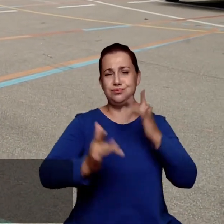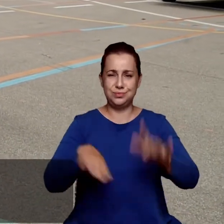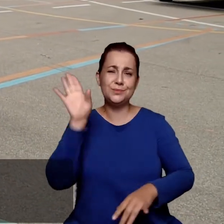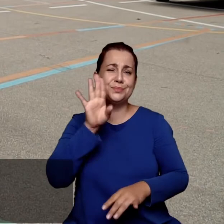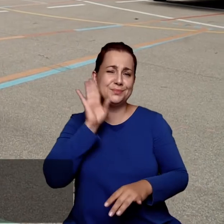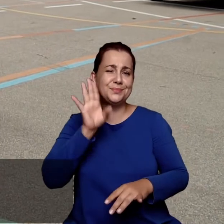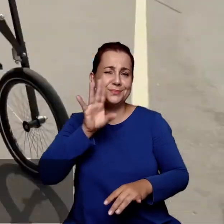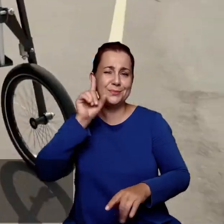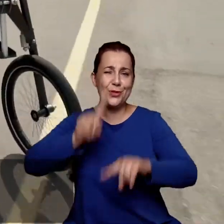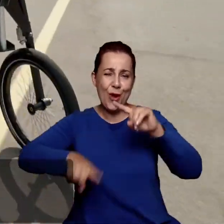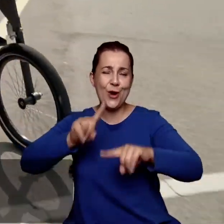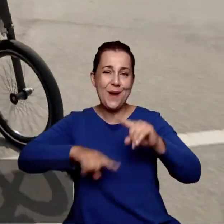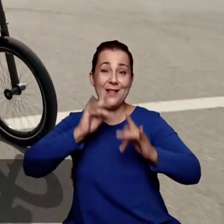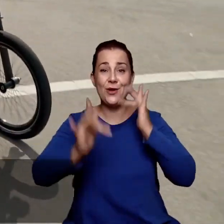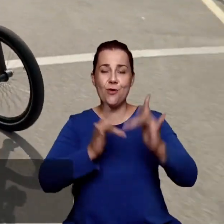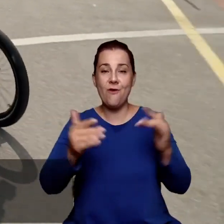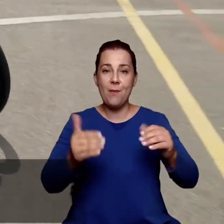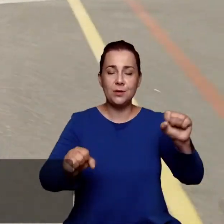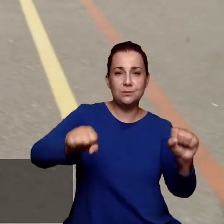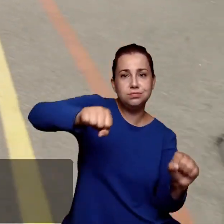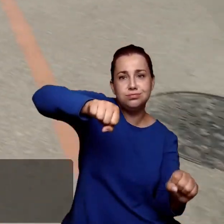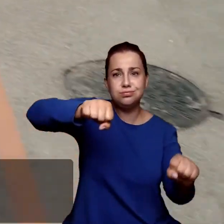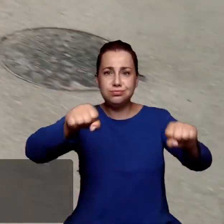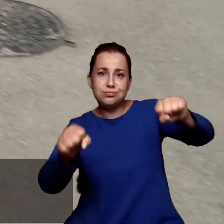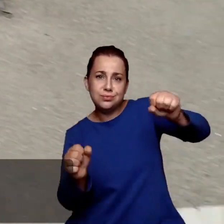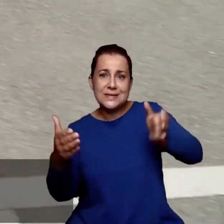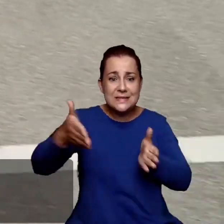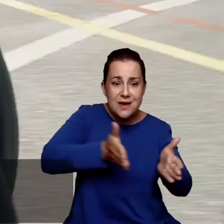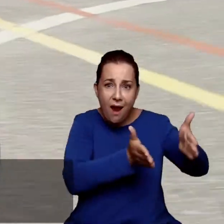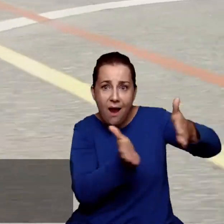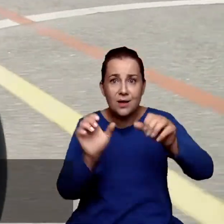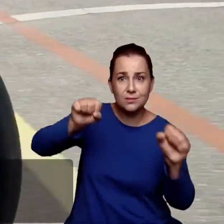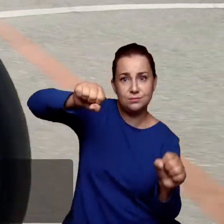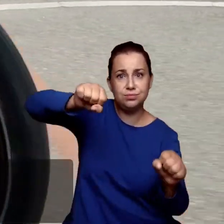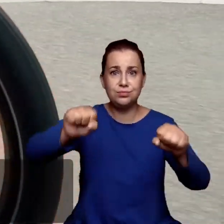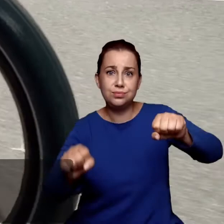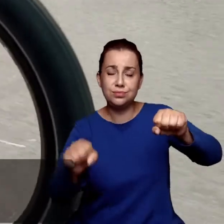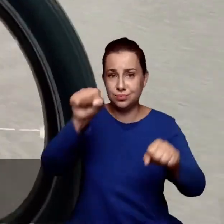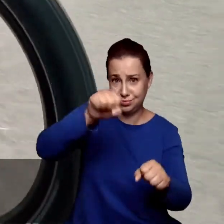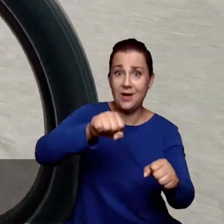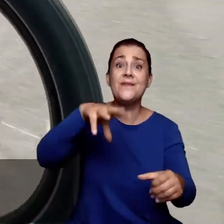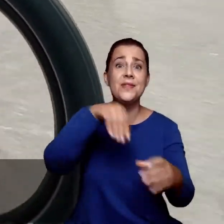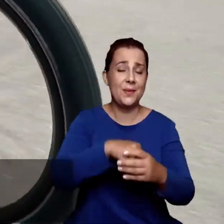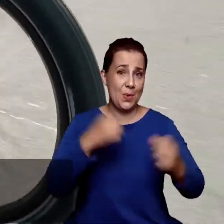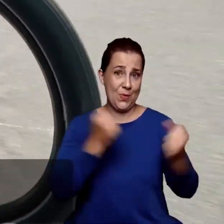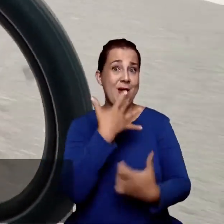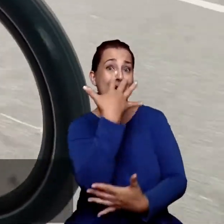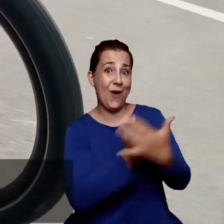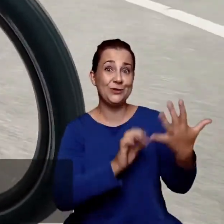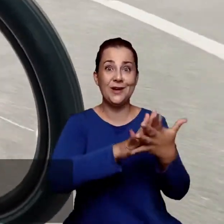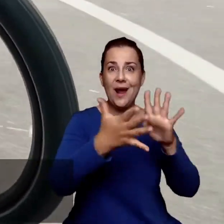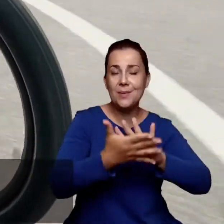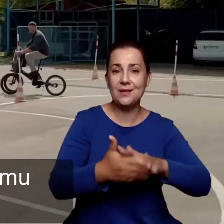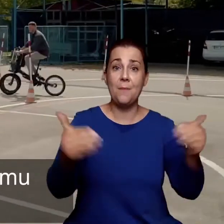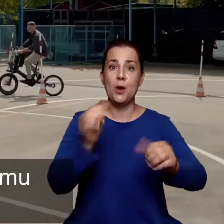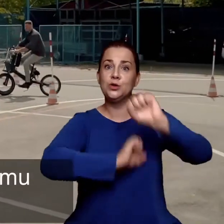możemy balansować ciałem, możemy pochylać się w zakrętach, co niesie ze sobą duże korzyści rehabilitacyjne. Taka osoba może ćwiczyć wyczucie